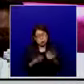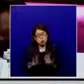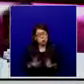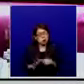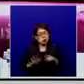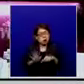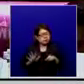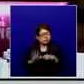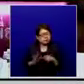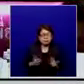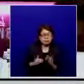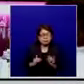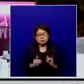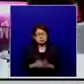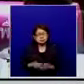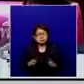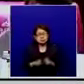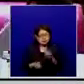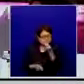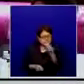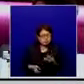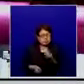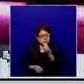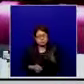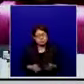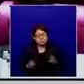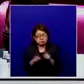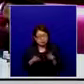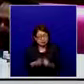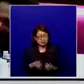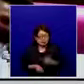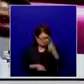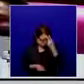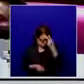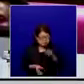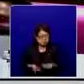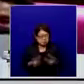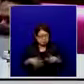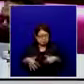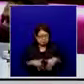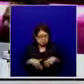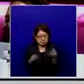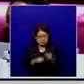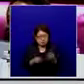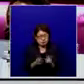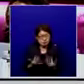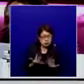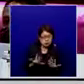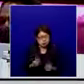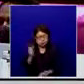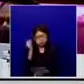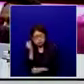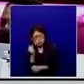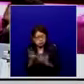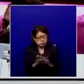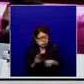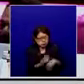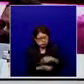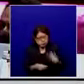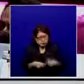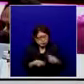าจะได้อดตายนี่คือสิ่งที่ท่านทำกรรมไว้กับพี่น้องประชาชนที่ตาดำๆตกละกำลำบากเพราะท่าน